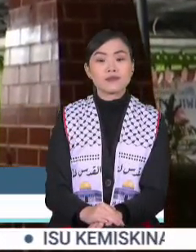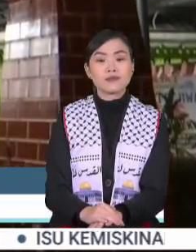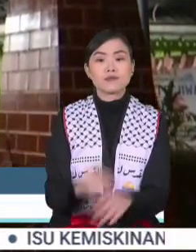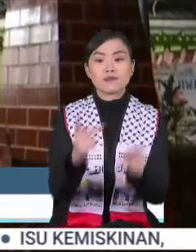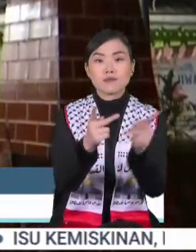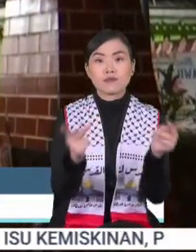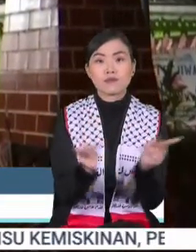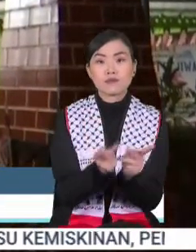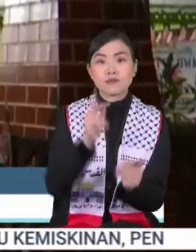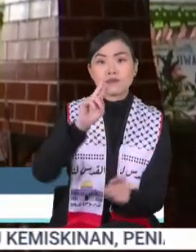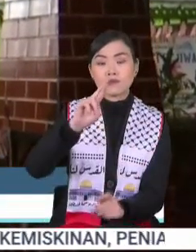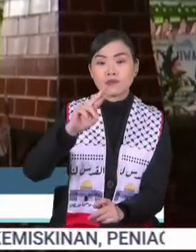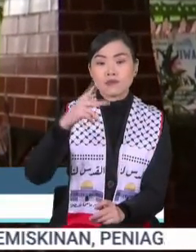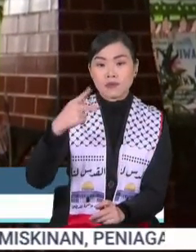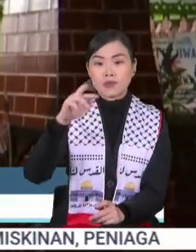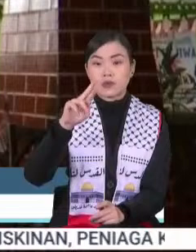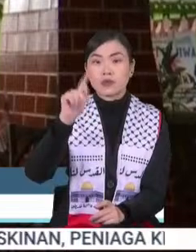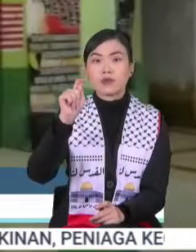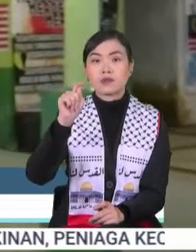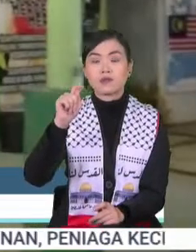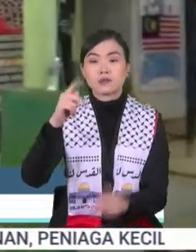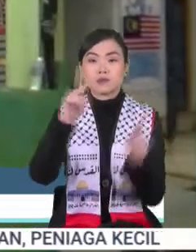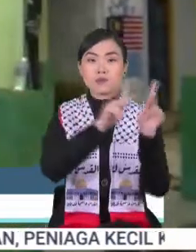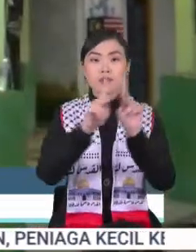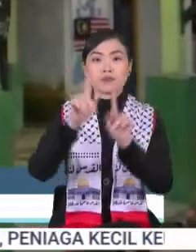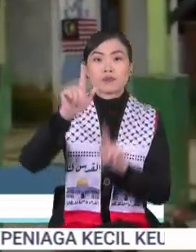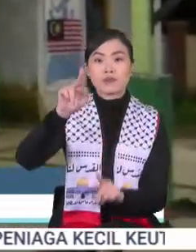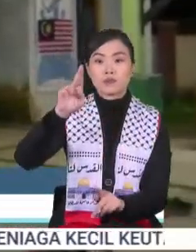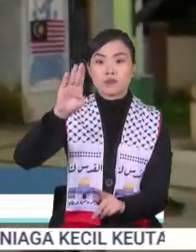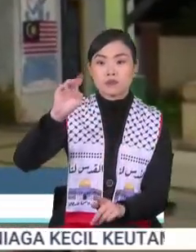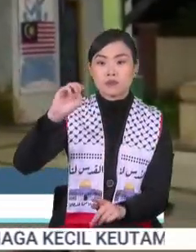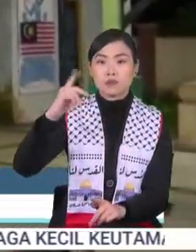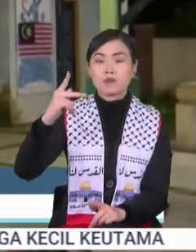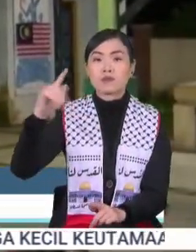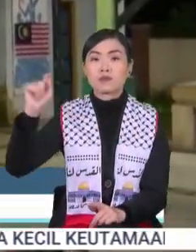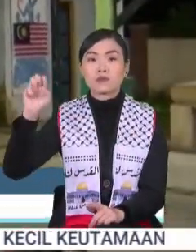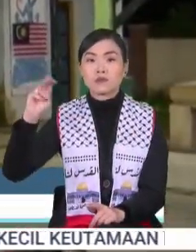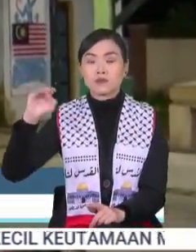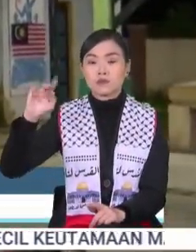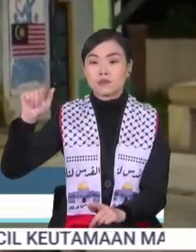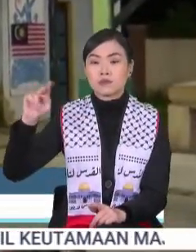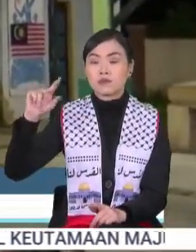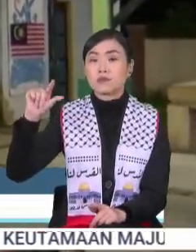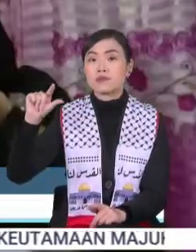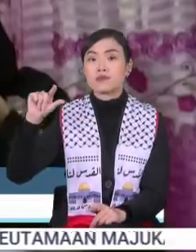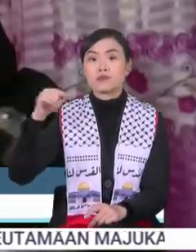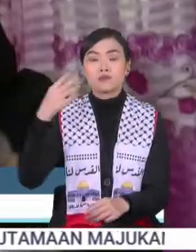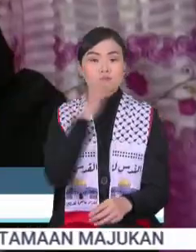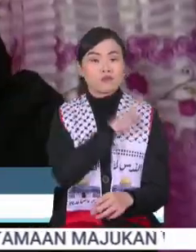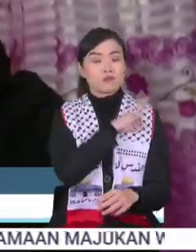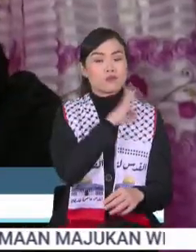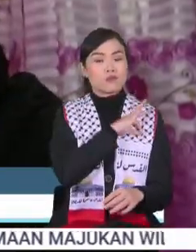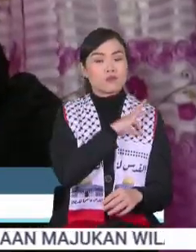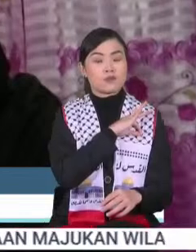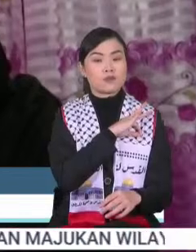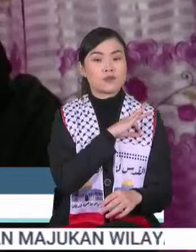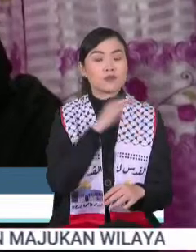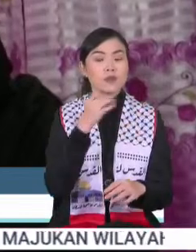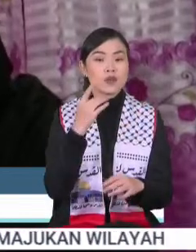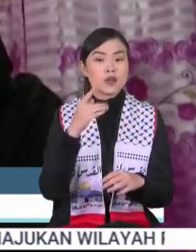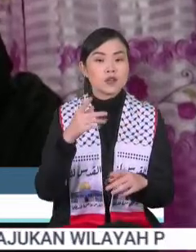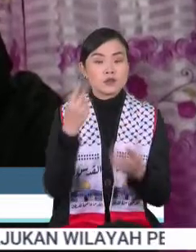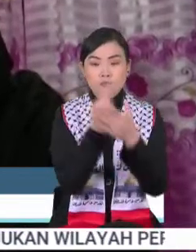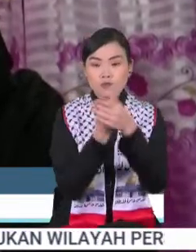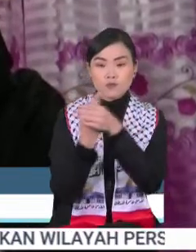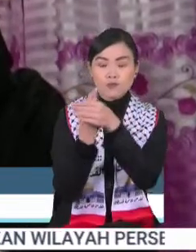kawasan Rukun Tetangga KRT Kampung Lubuk temiang Labuan memanfaatkan inisiatif diperkenal Kementerian perpaduan